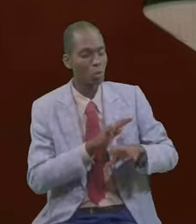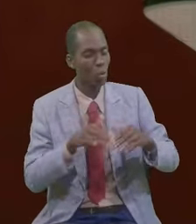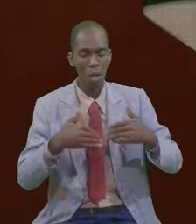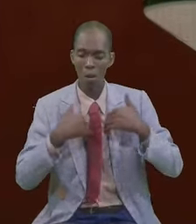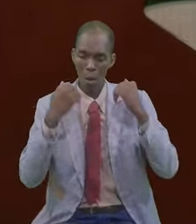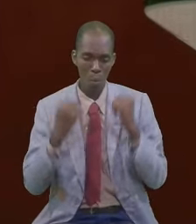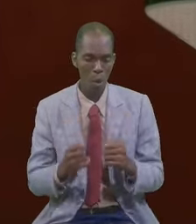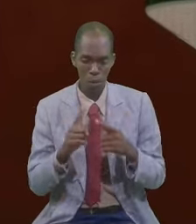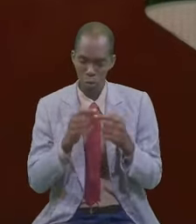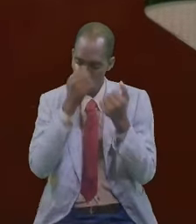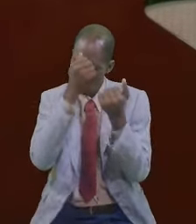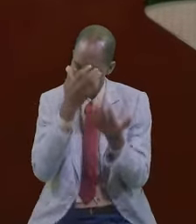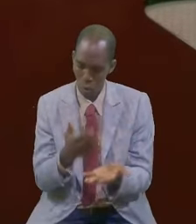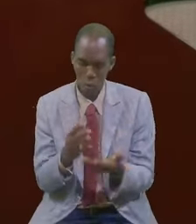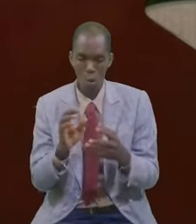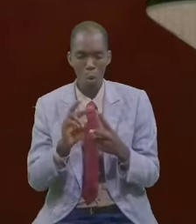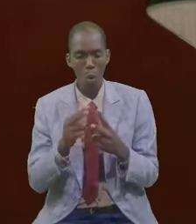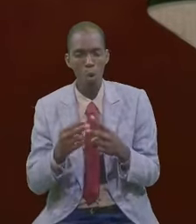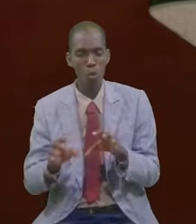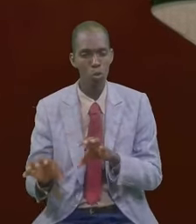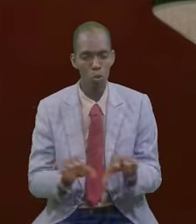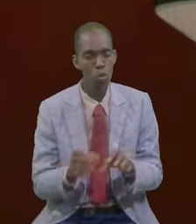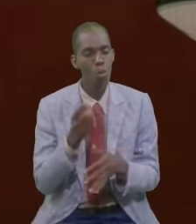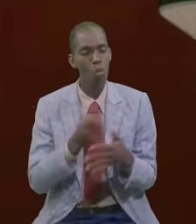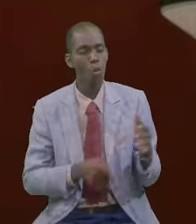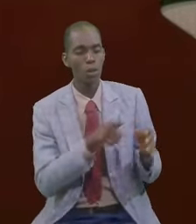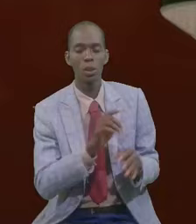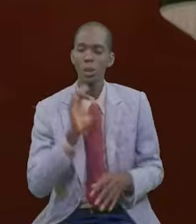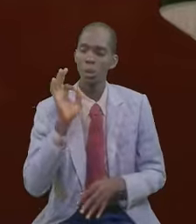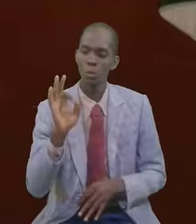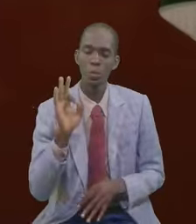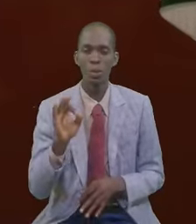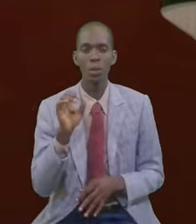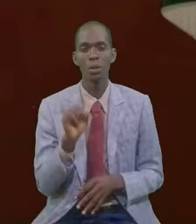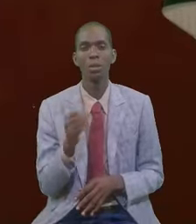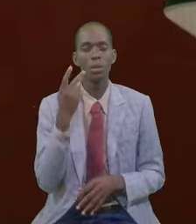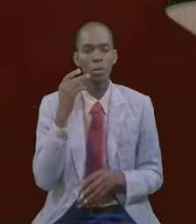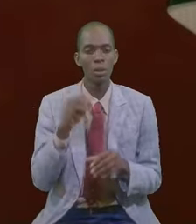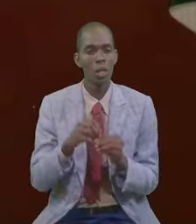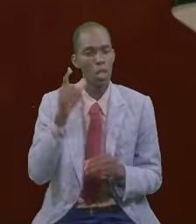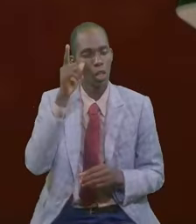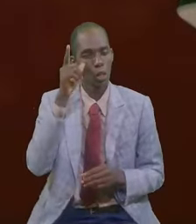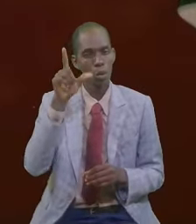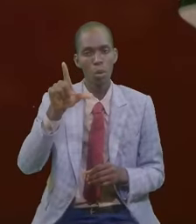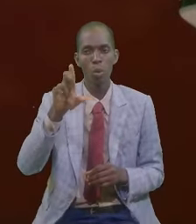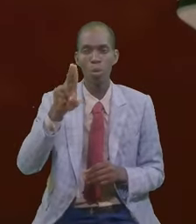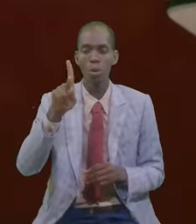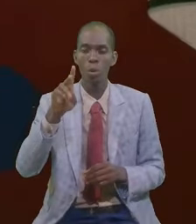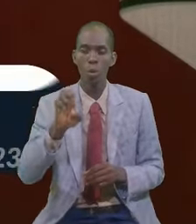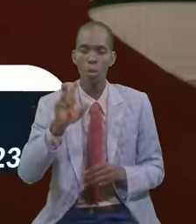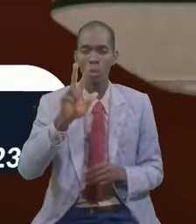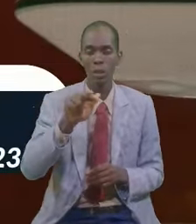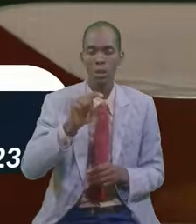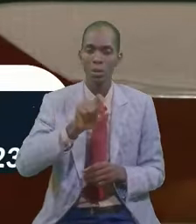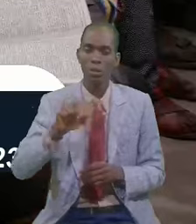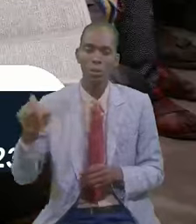fait la force. La force pour obéir, pour faire ce qu'il proclame.